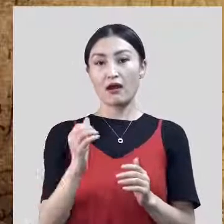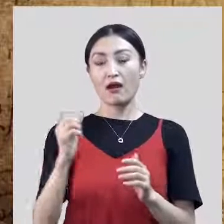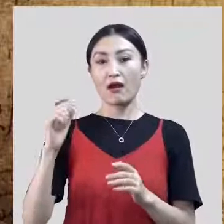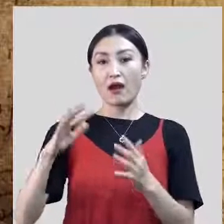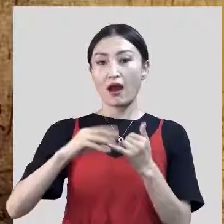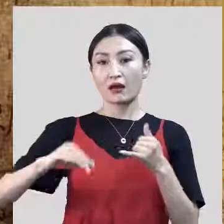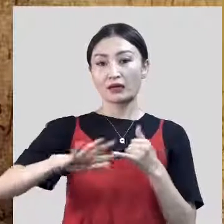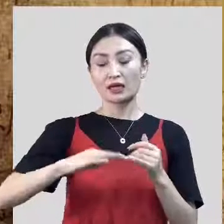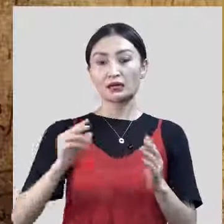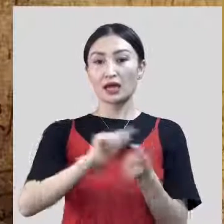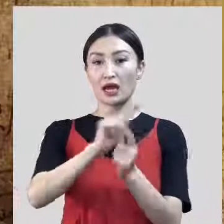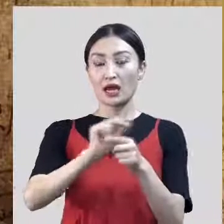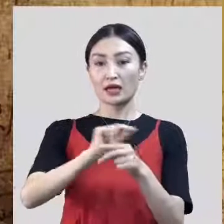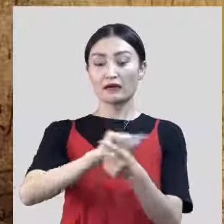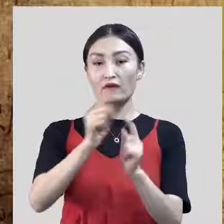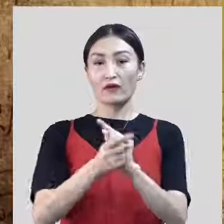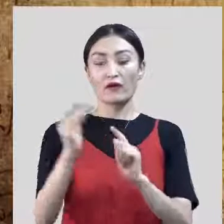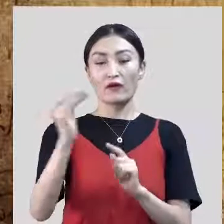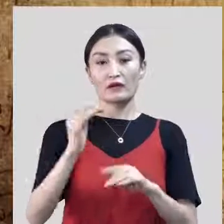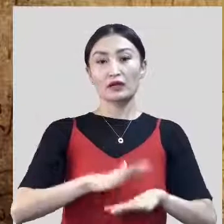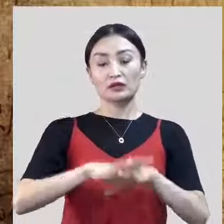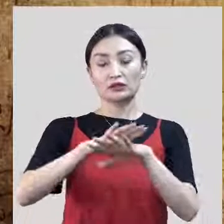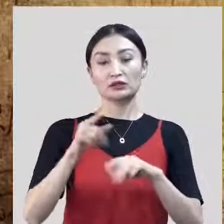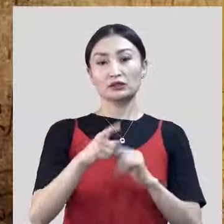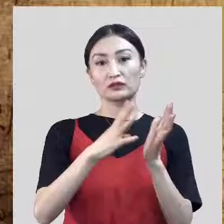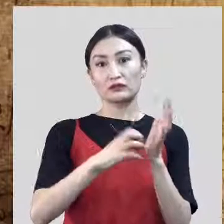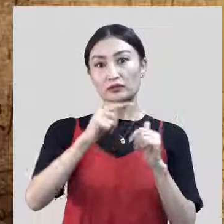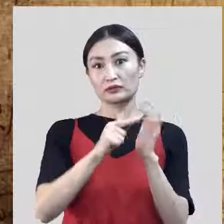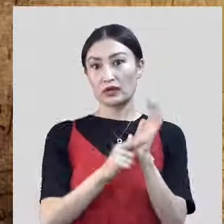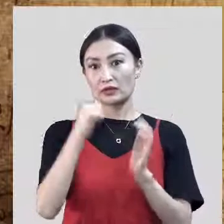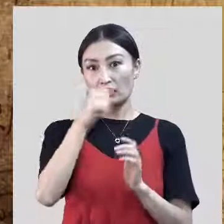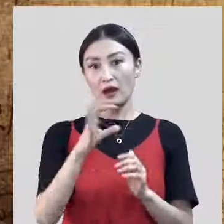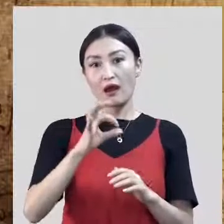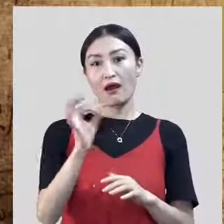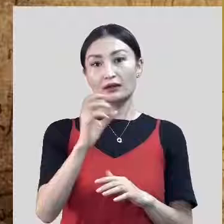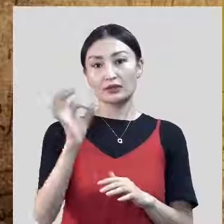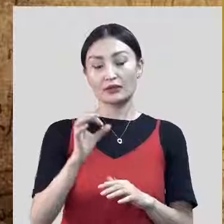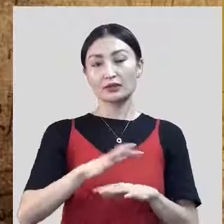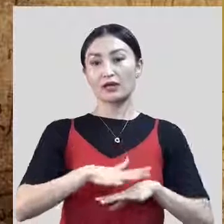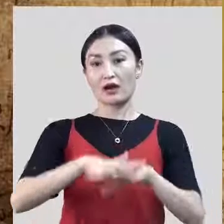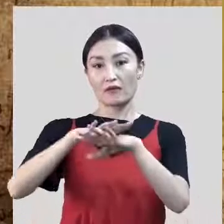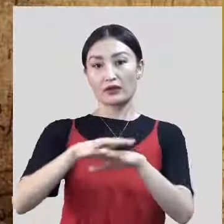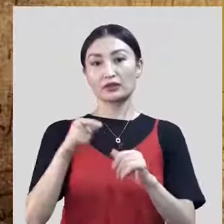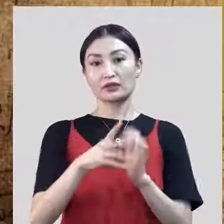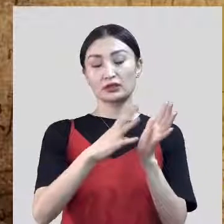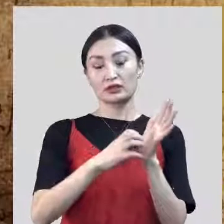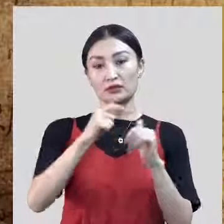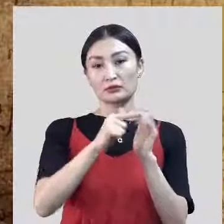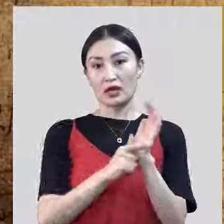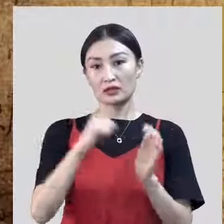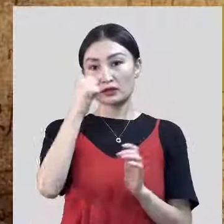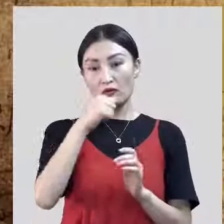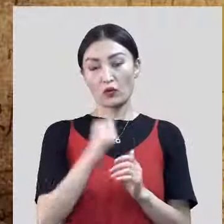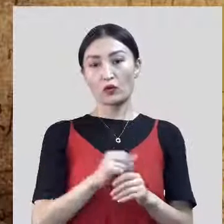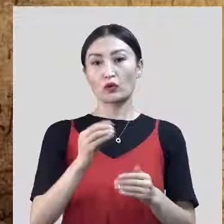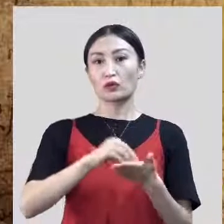реформа февральская революция 1917 года октябрьская революция 1917